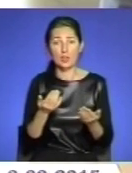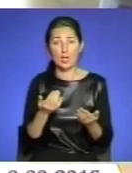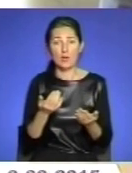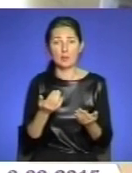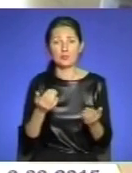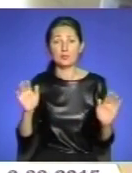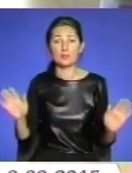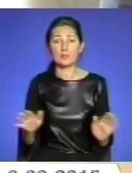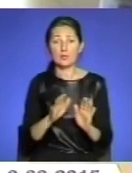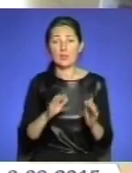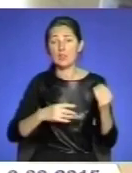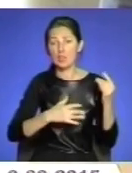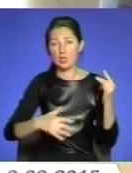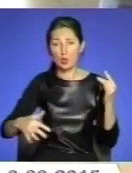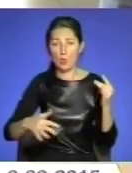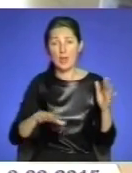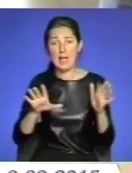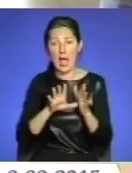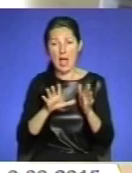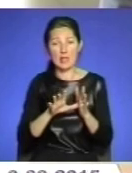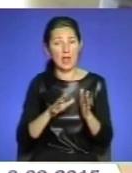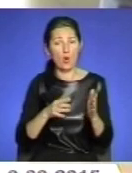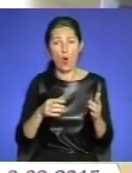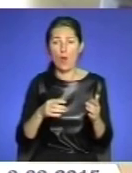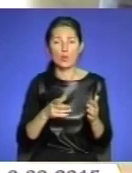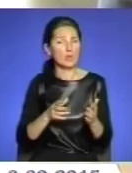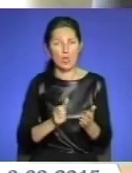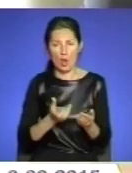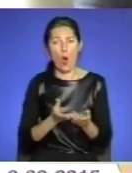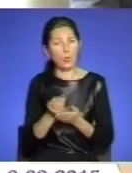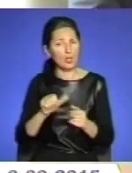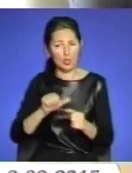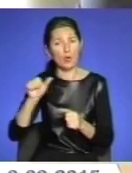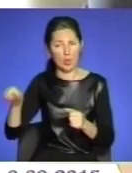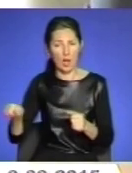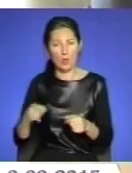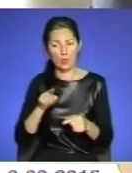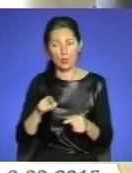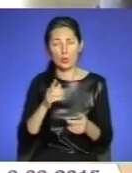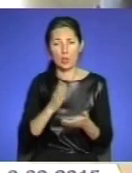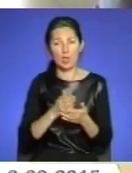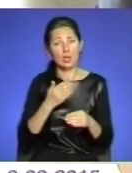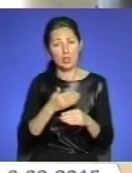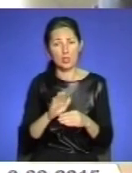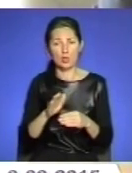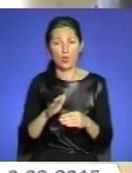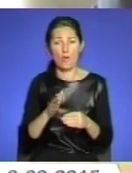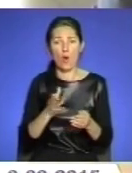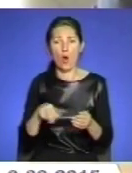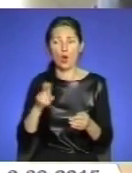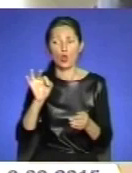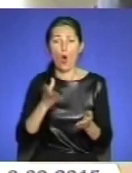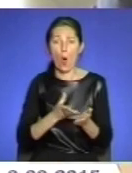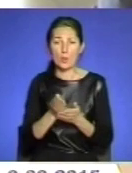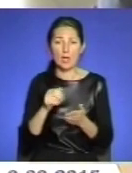музичні інструменти. Енергоносії тут не входять, тут це оплачується. Так. Тут йде, можливо, частково доплата до